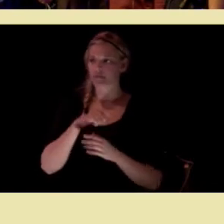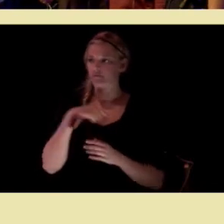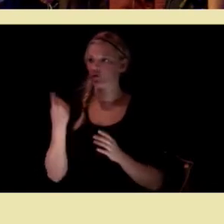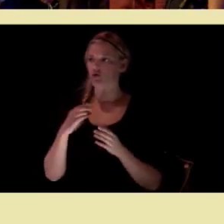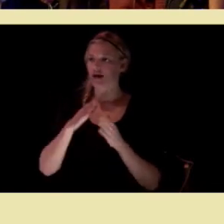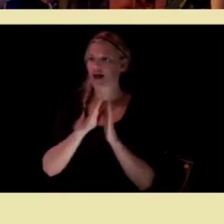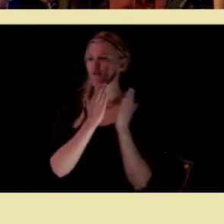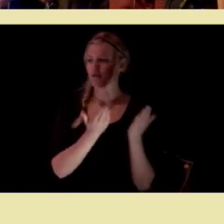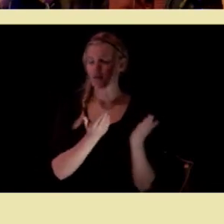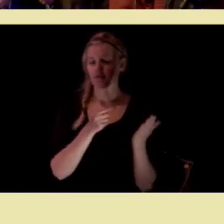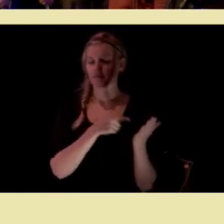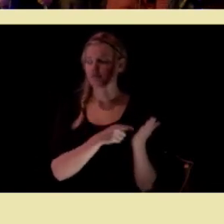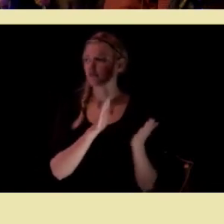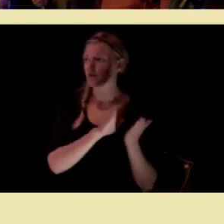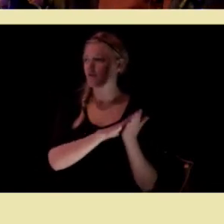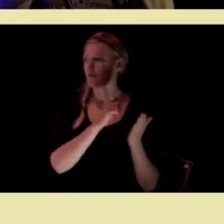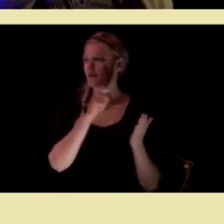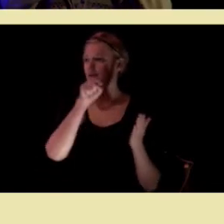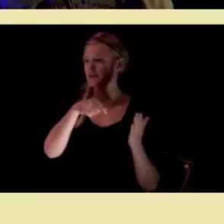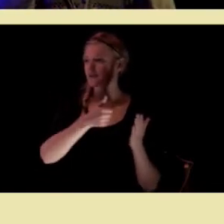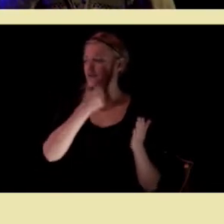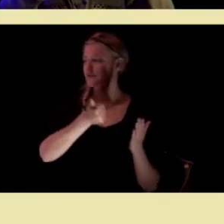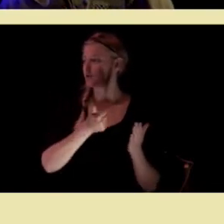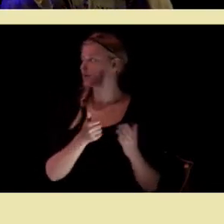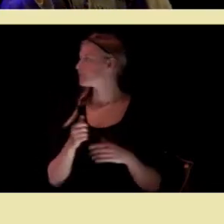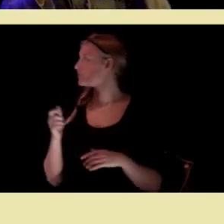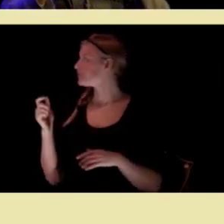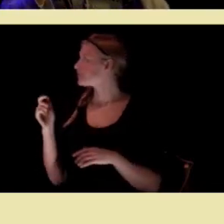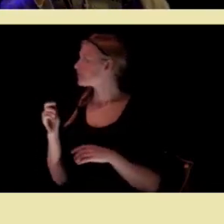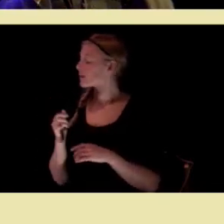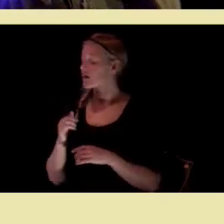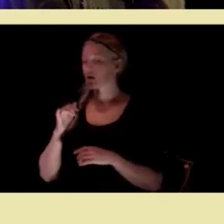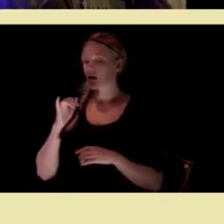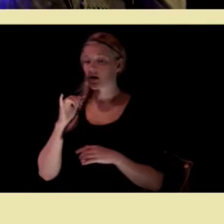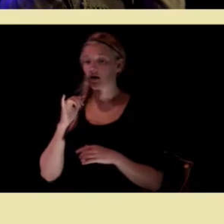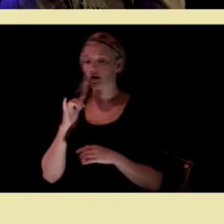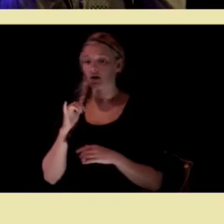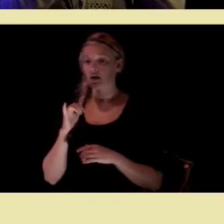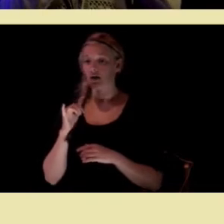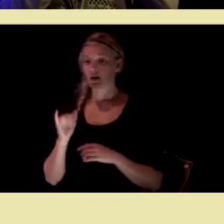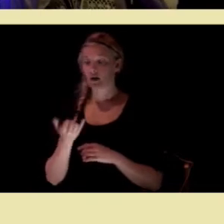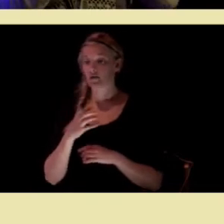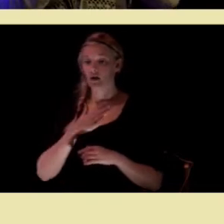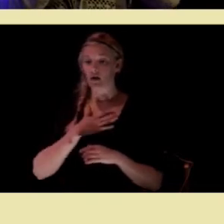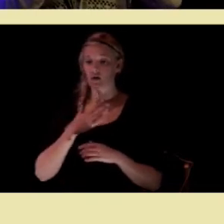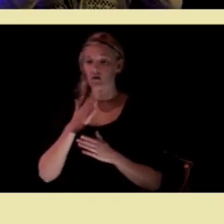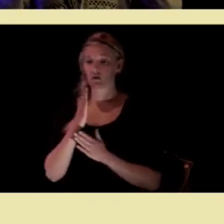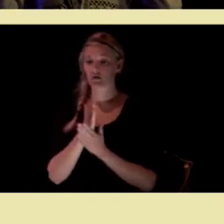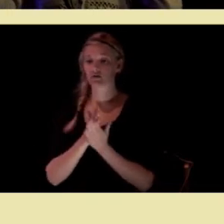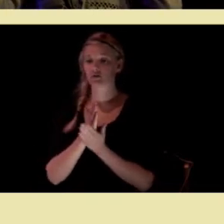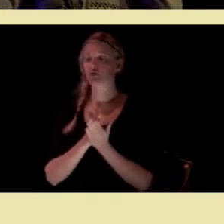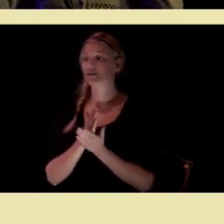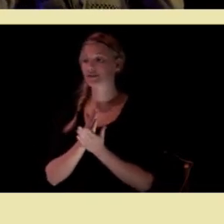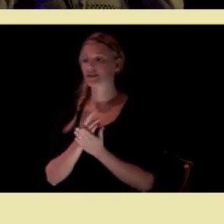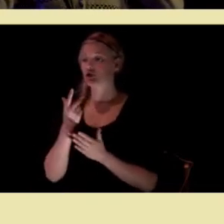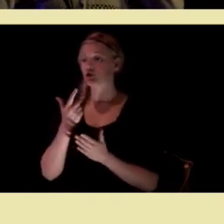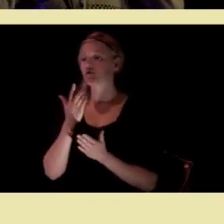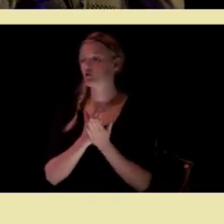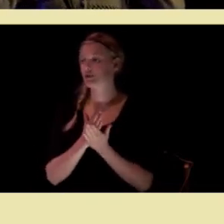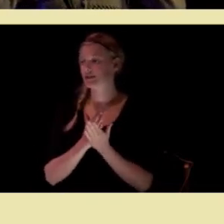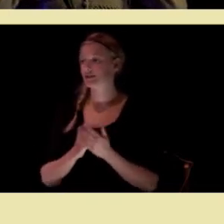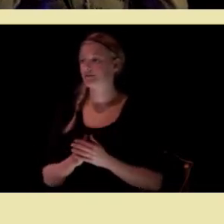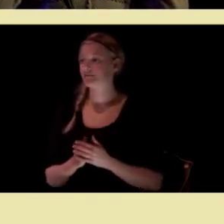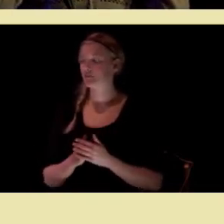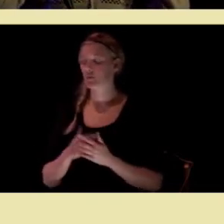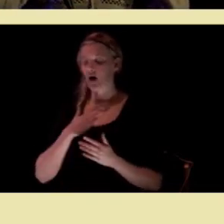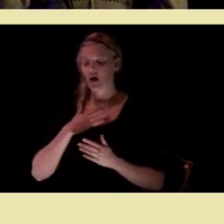hefte da, for de skal legge ned til neste år. For jeg tror, det sitter jo ned 7 jurister I et lovutvalg utnevnt av regjeringen, så det her et,